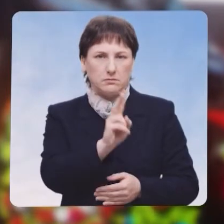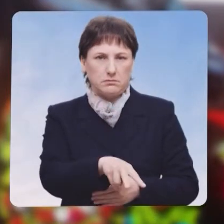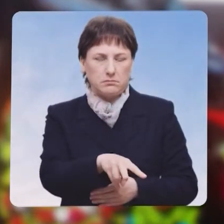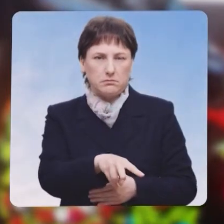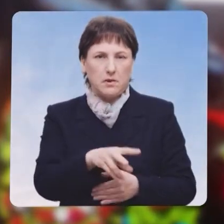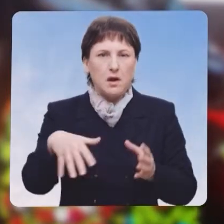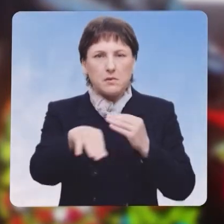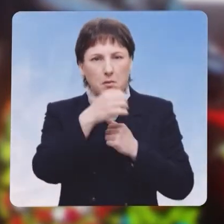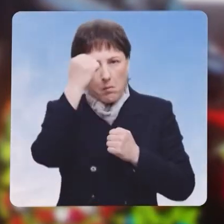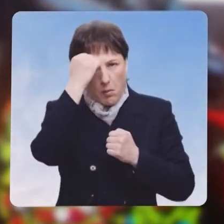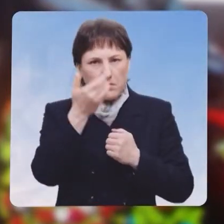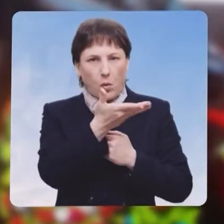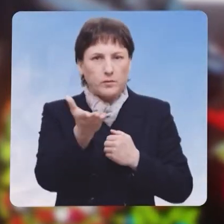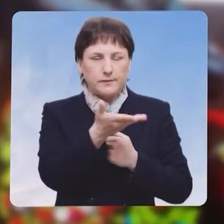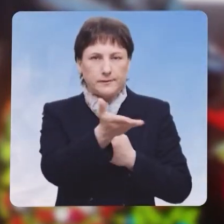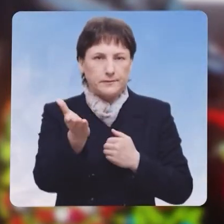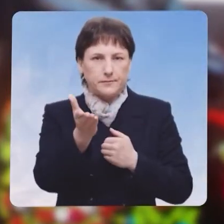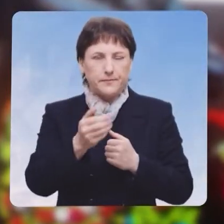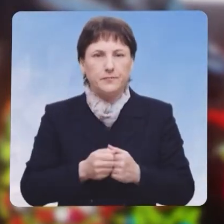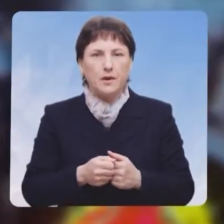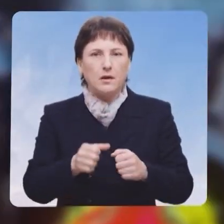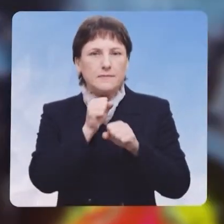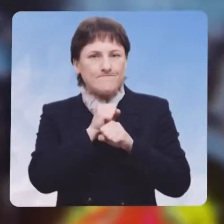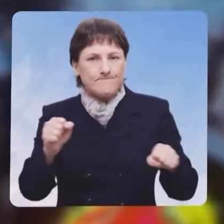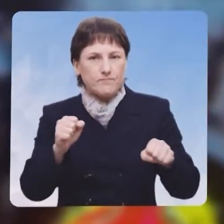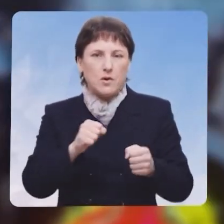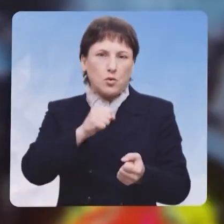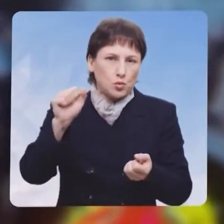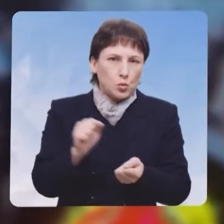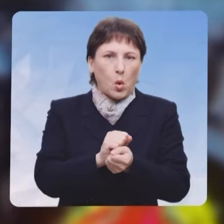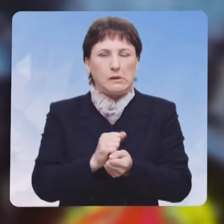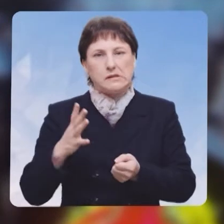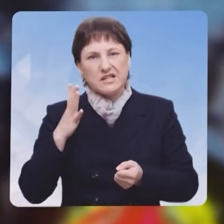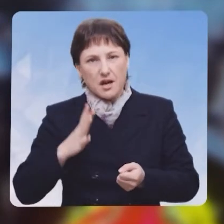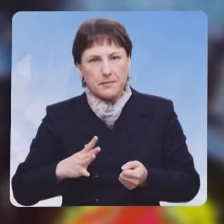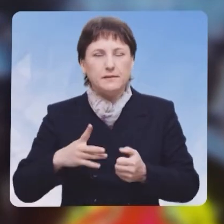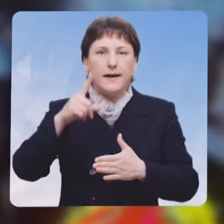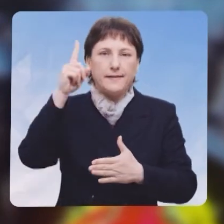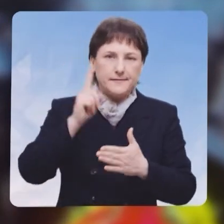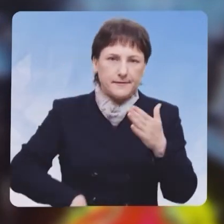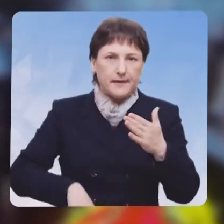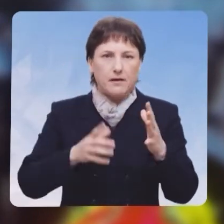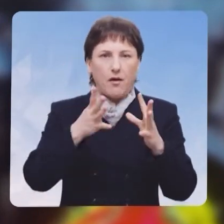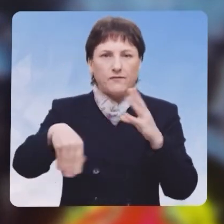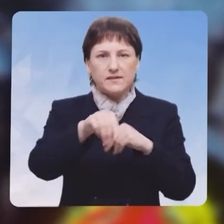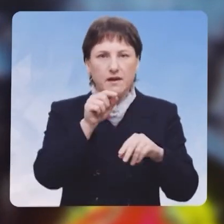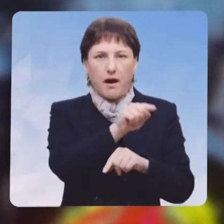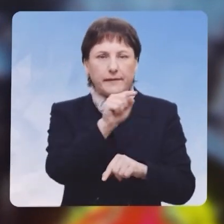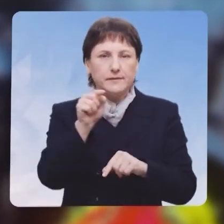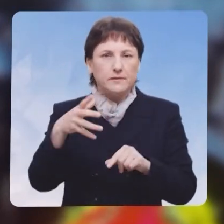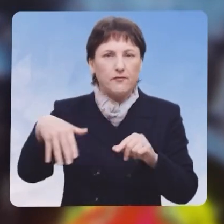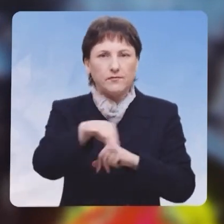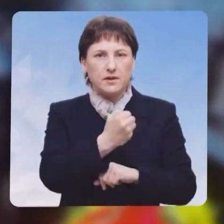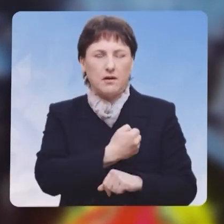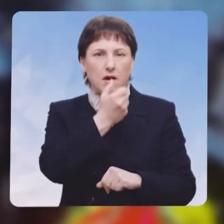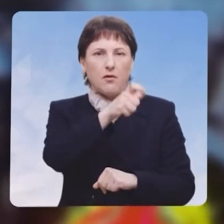их память. Отвагой и стойкостью, терпением и верой, все они, воины и